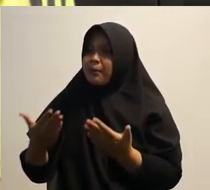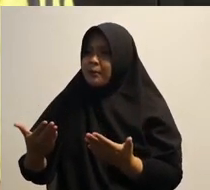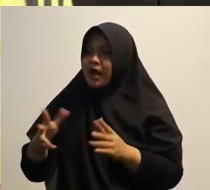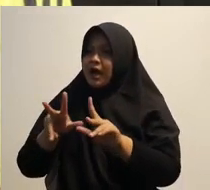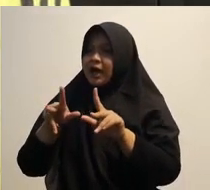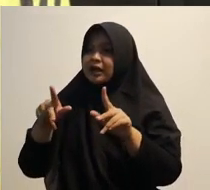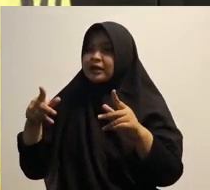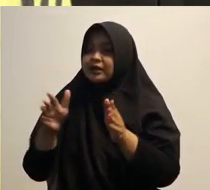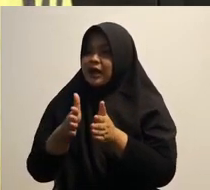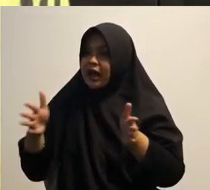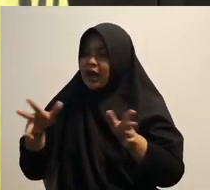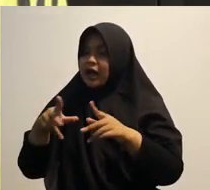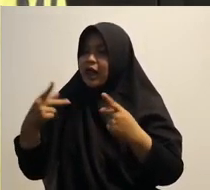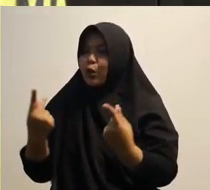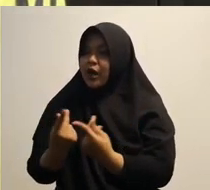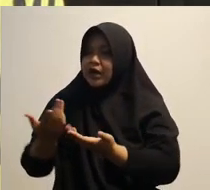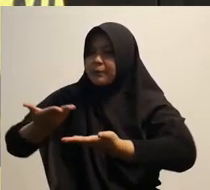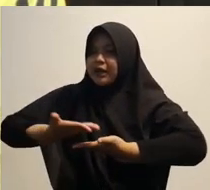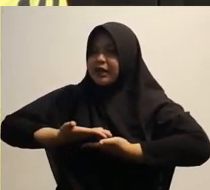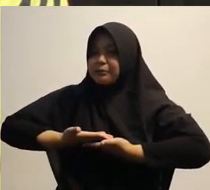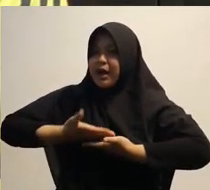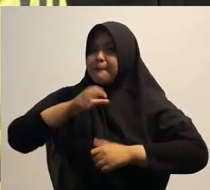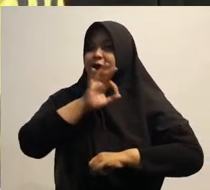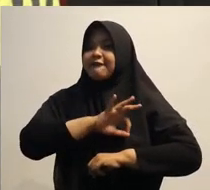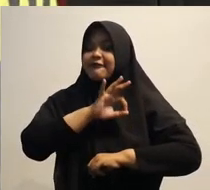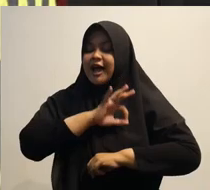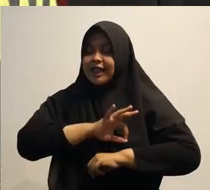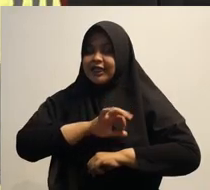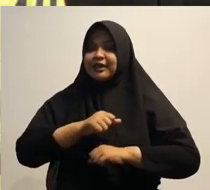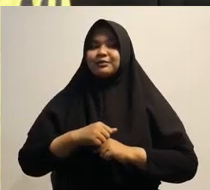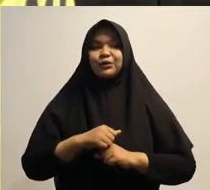itu keluarga penerima manfaat.